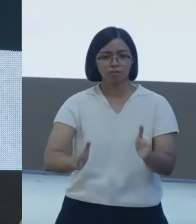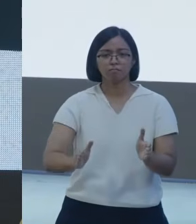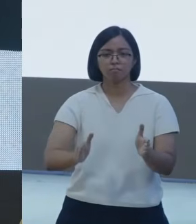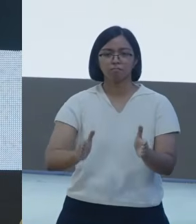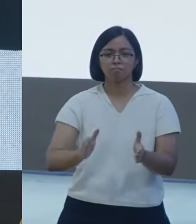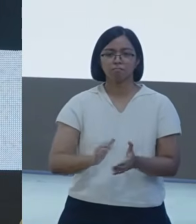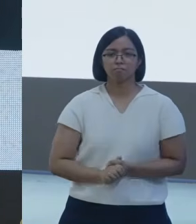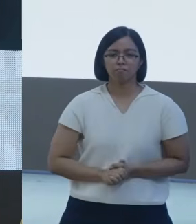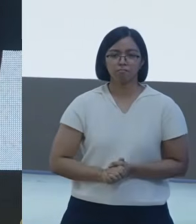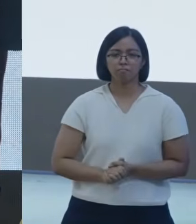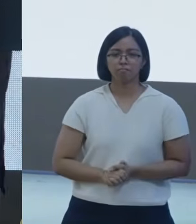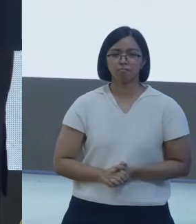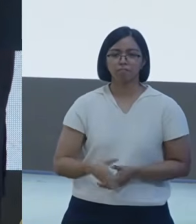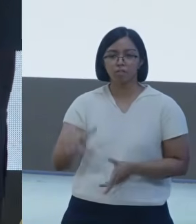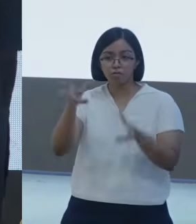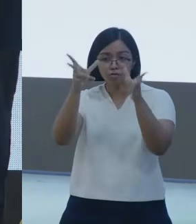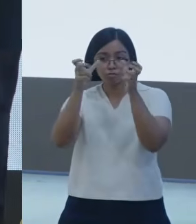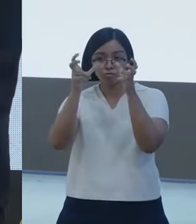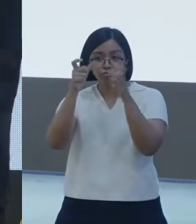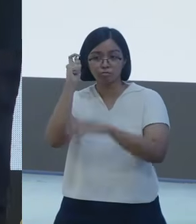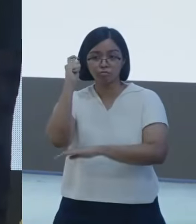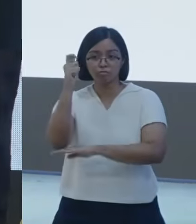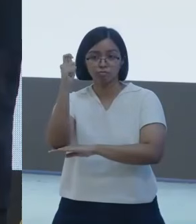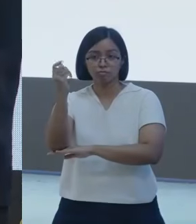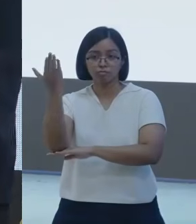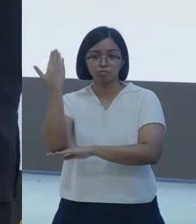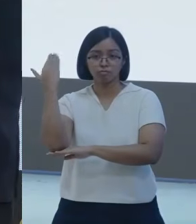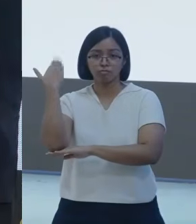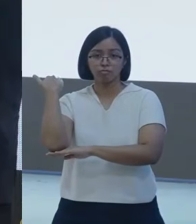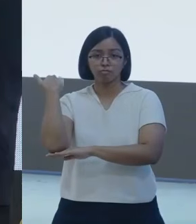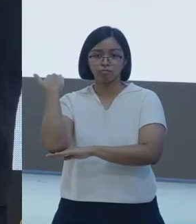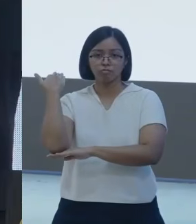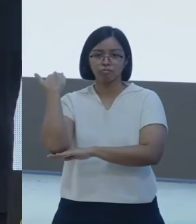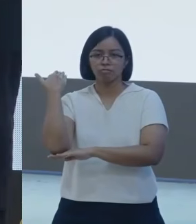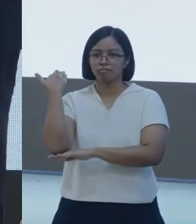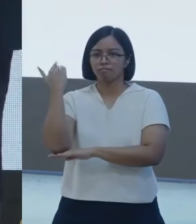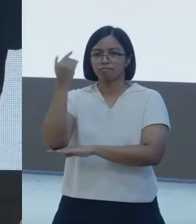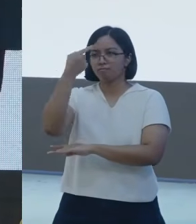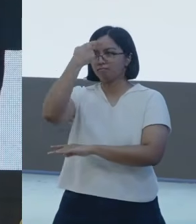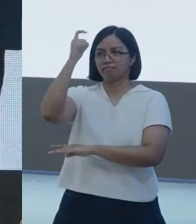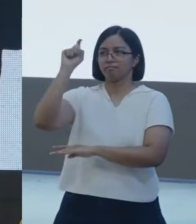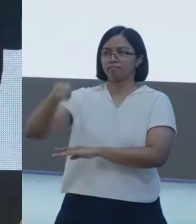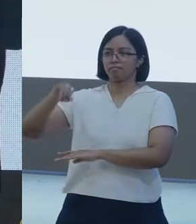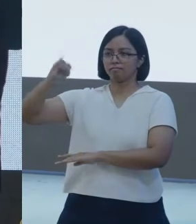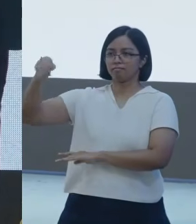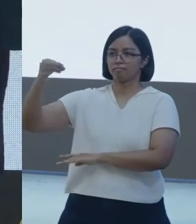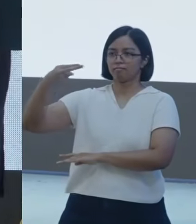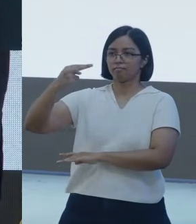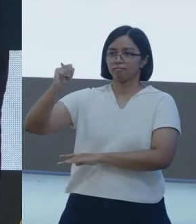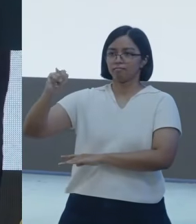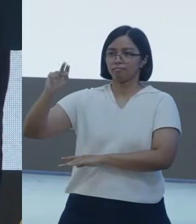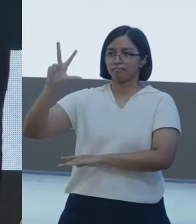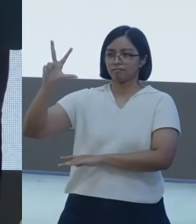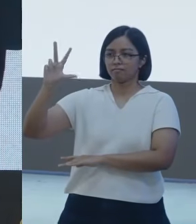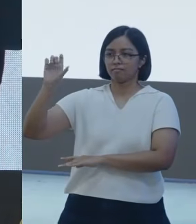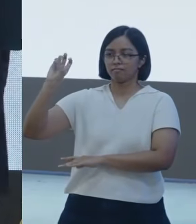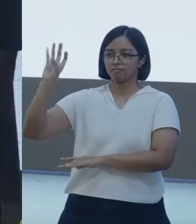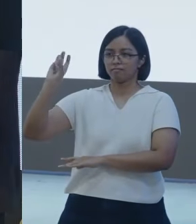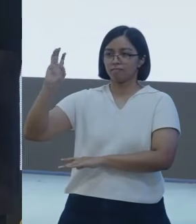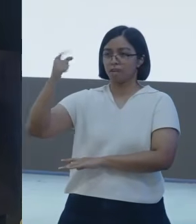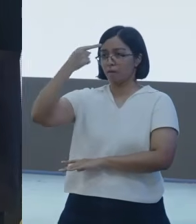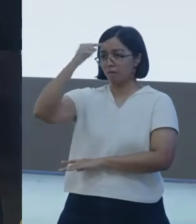Narinig niyo isang testimonyo kanina? Hindi niya naintindihan na yung John 3:16 ay para sa kanya. Na ganun